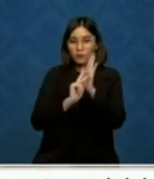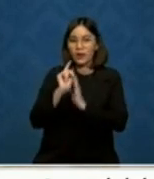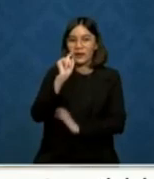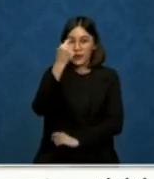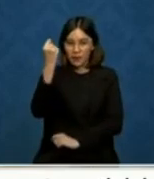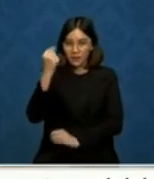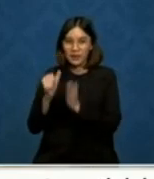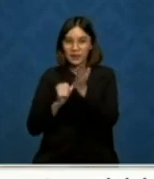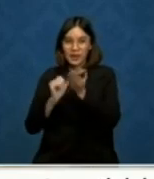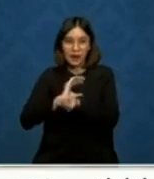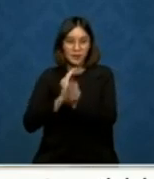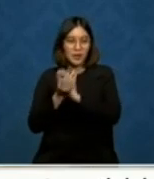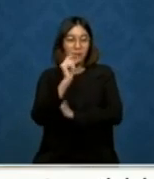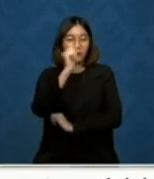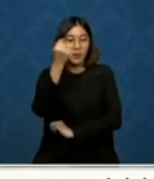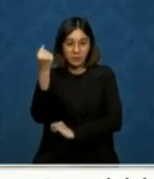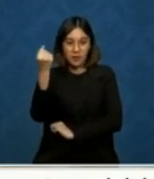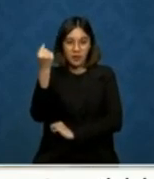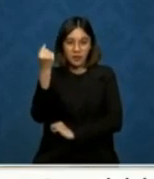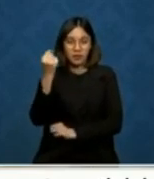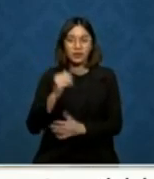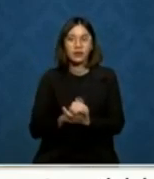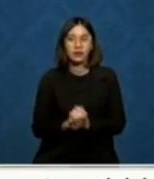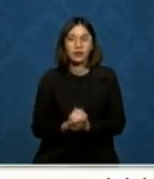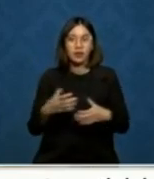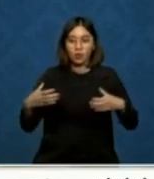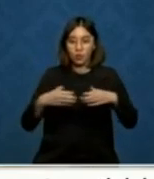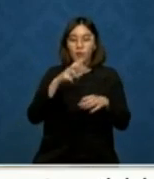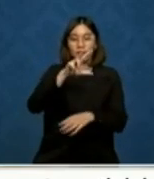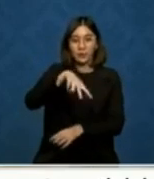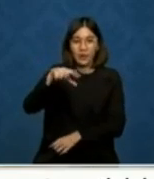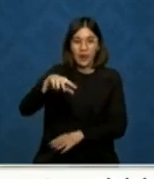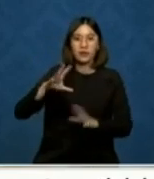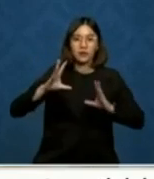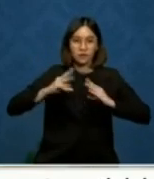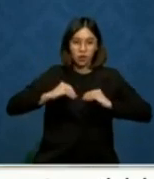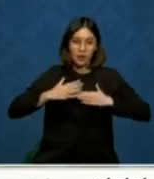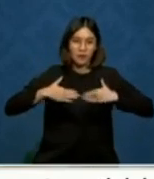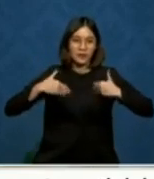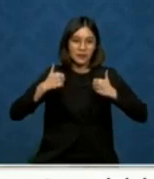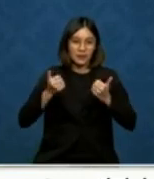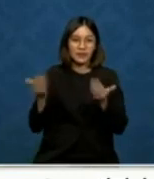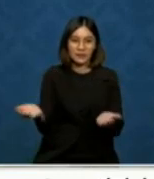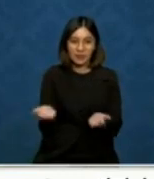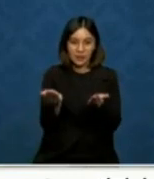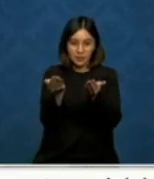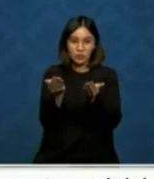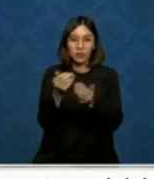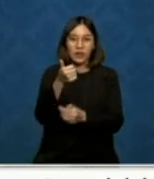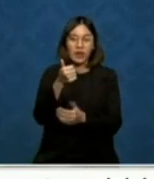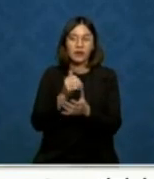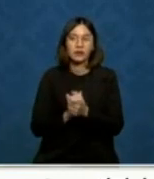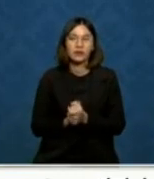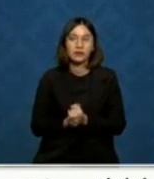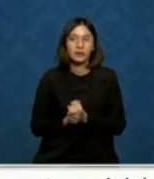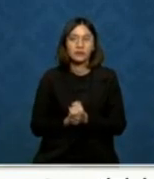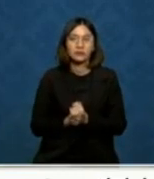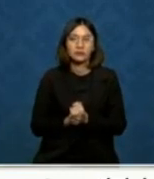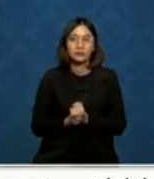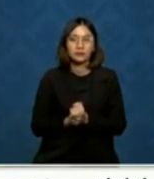ากขึ้นก็ต้องเป็นเรื่องที่พรรคเพื่อไทยยินดีที่จะสนับสนุนท่านประธานที่เคารพครับ